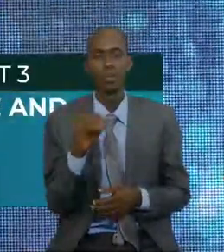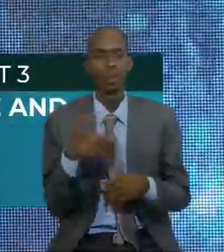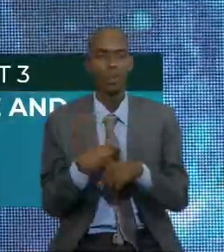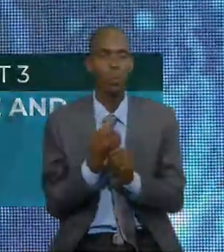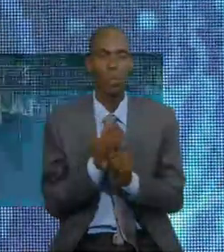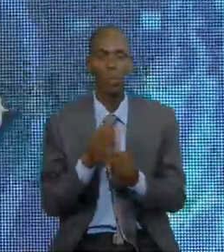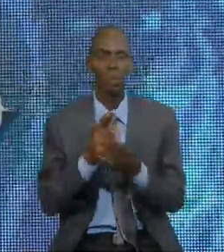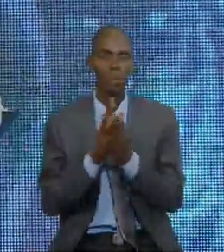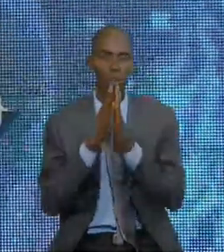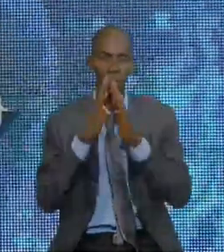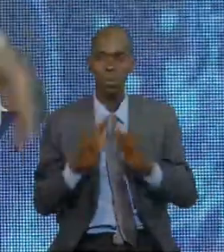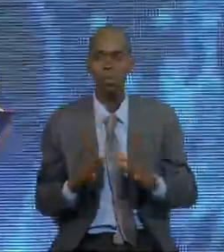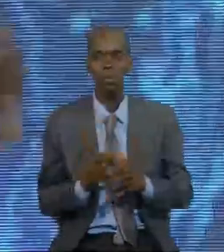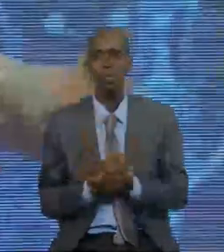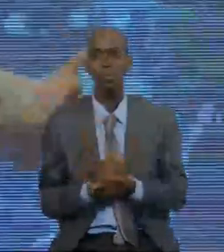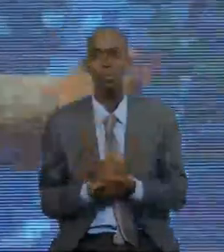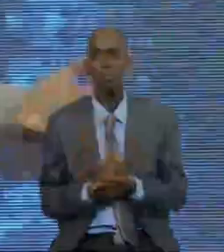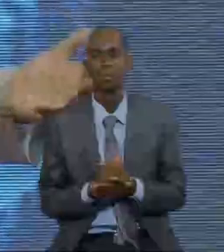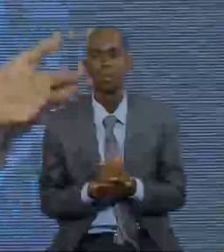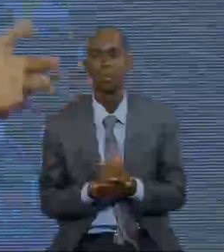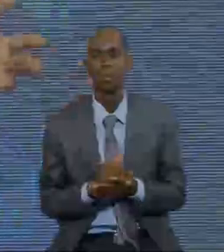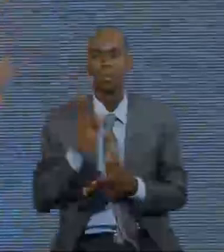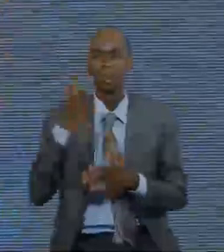en établissant la paix